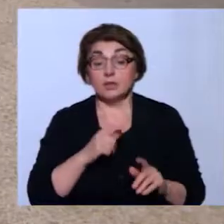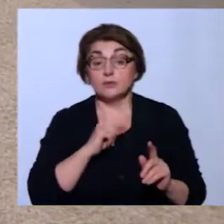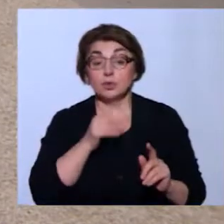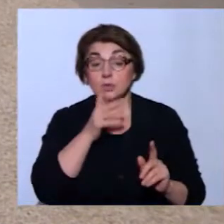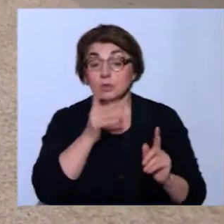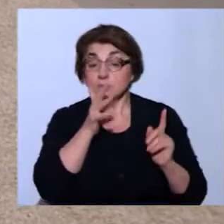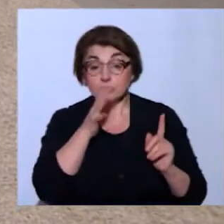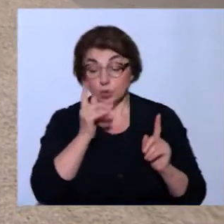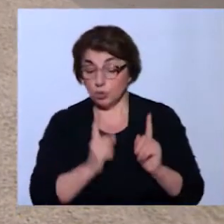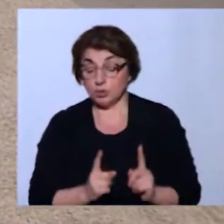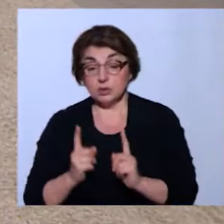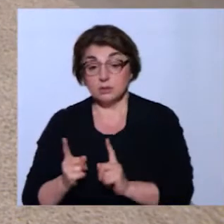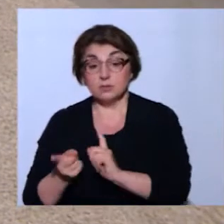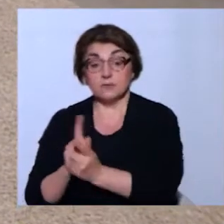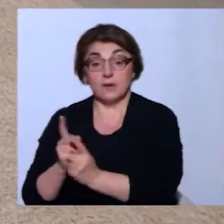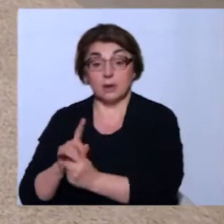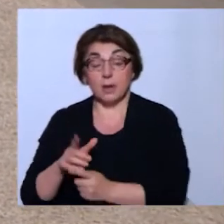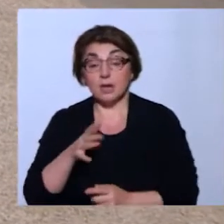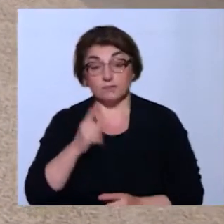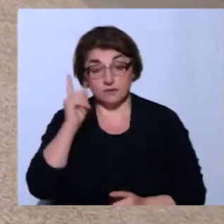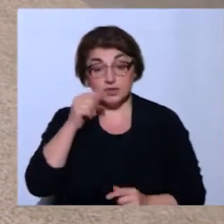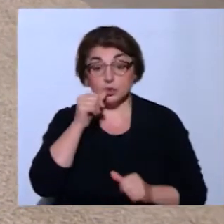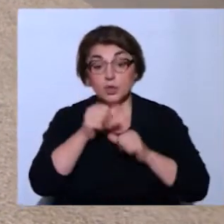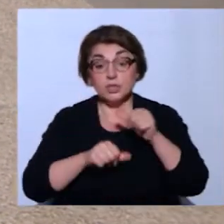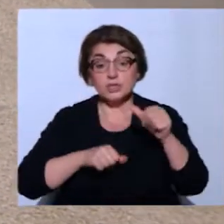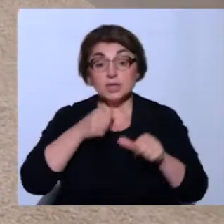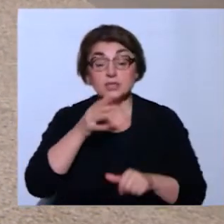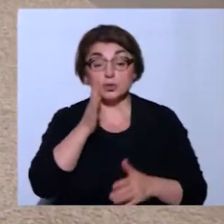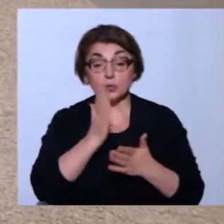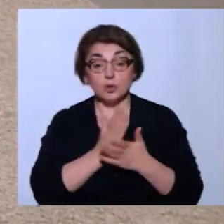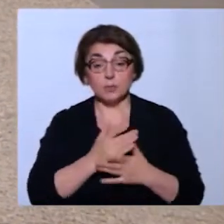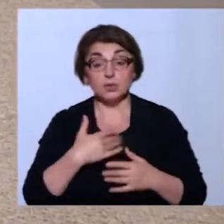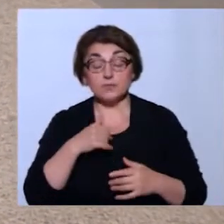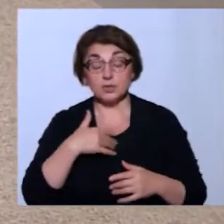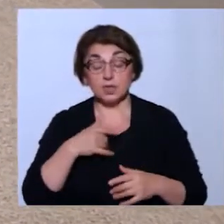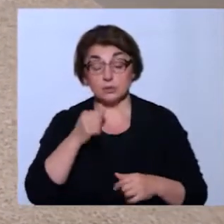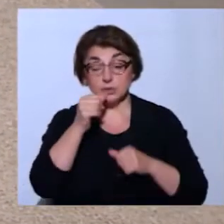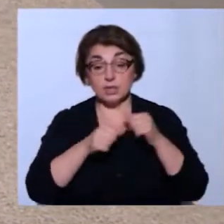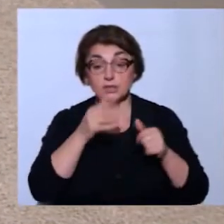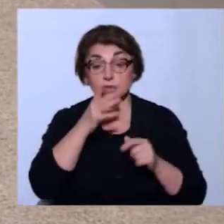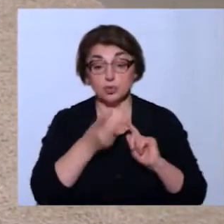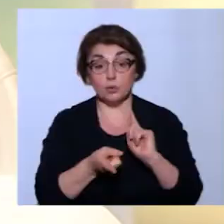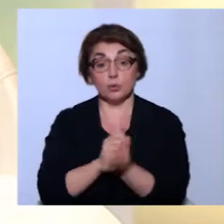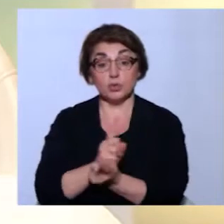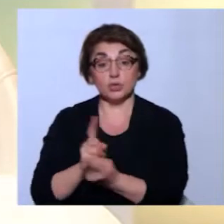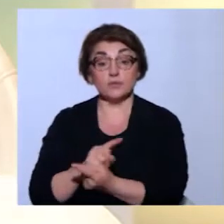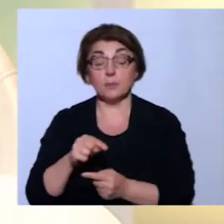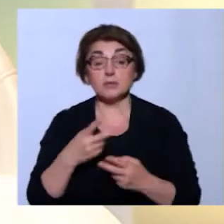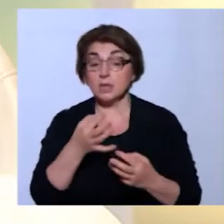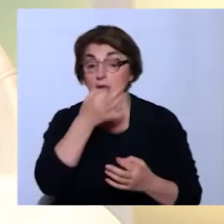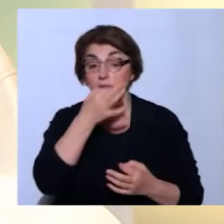ცვალებადობა შეიმჩნევა, ანუ წელიწადის დროები იცვლება. აი ჩვენთან რომ წელიწადის დროები იცვლება, ეს იმაზე მეტყველებს,